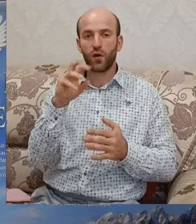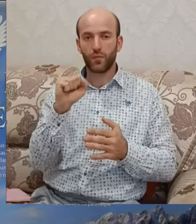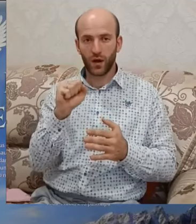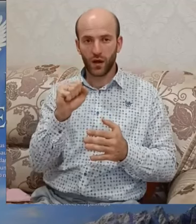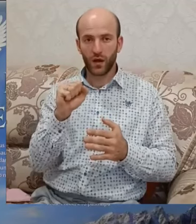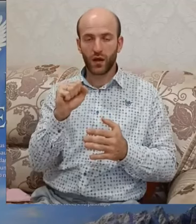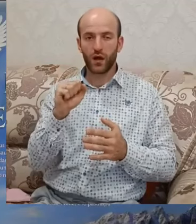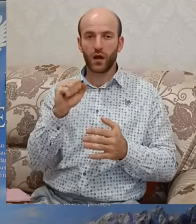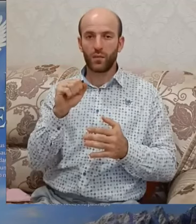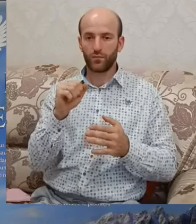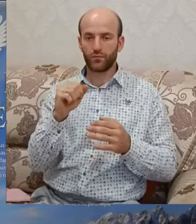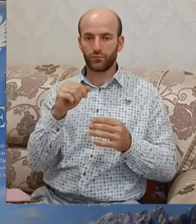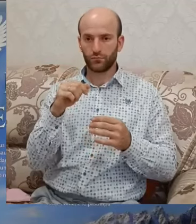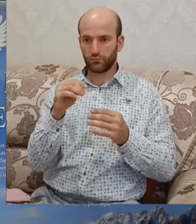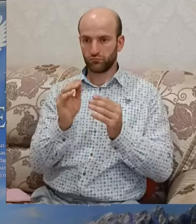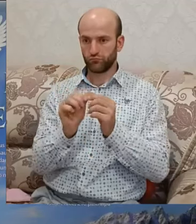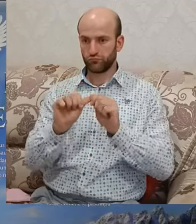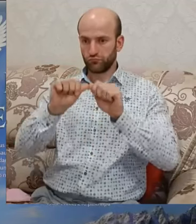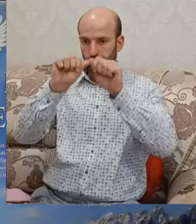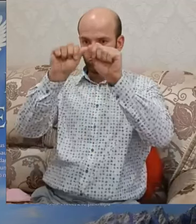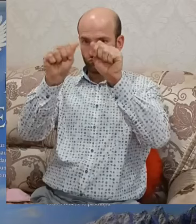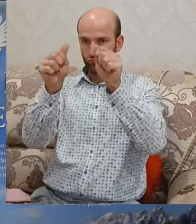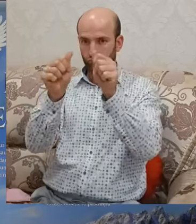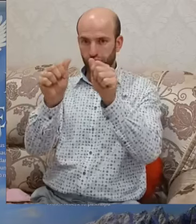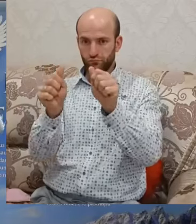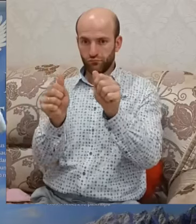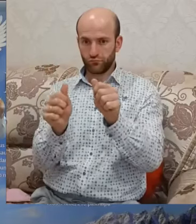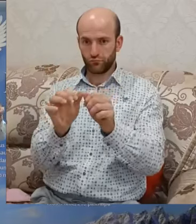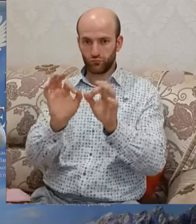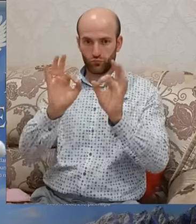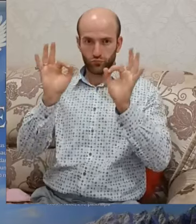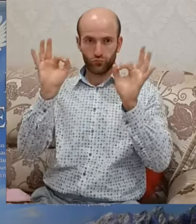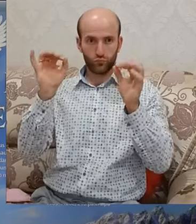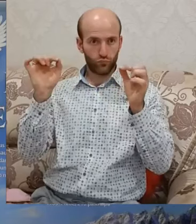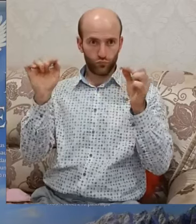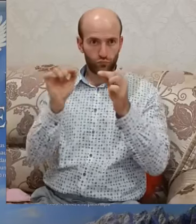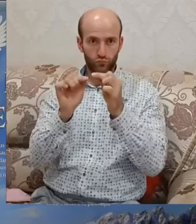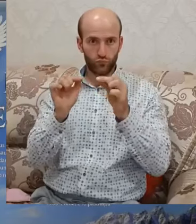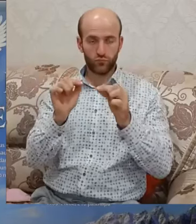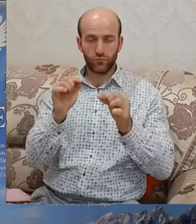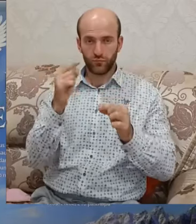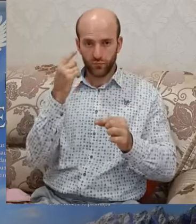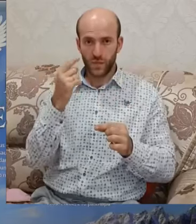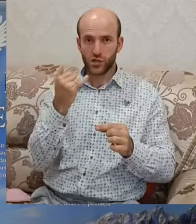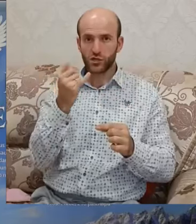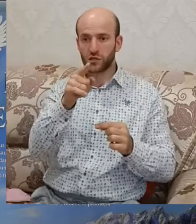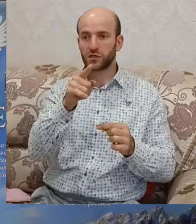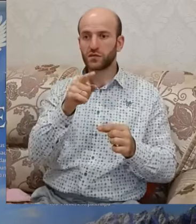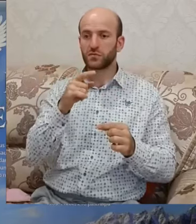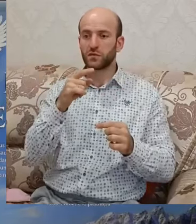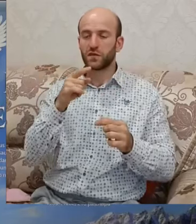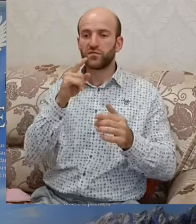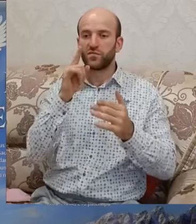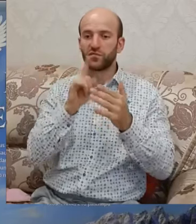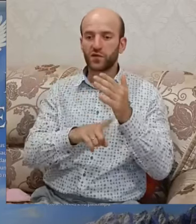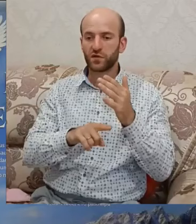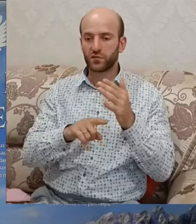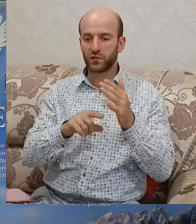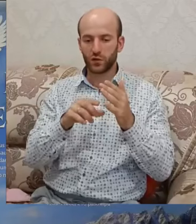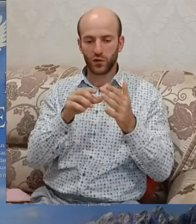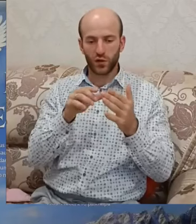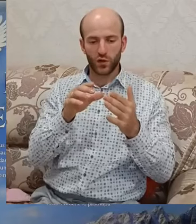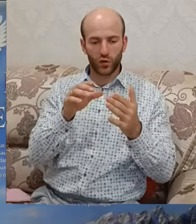Bet tikėjimo. Но веры. И visą Dievo žodį. Во все Божье слово. Аминь. Аллилуйя. Аллилуйя.